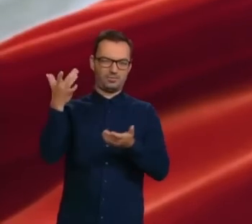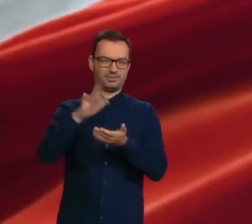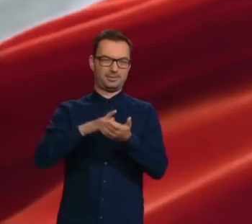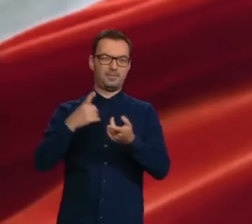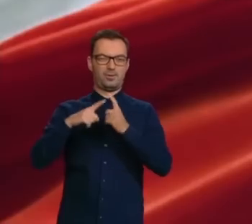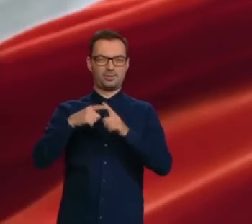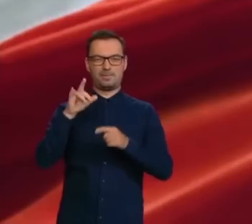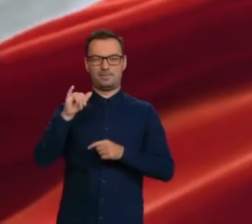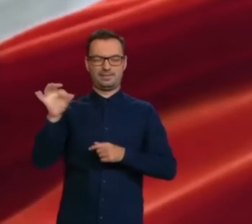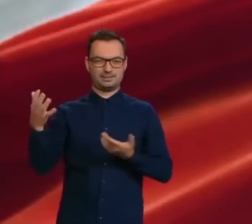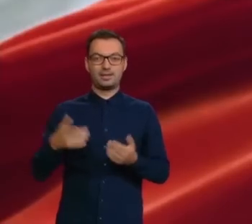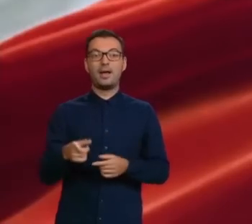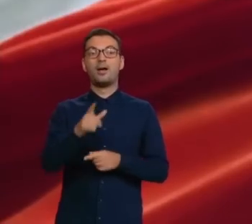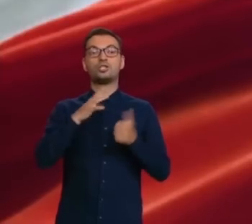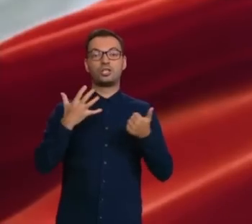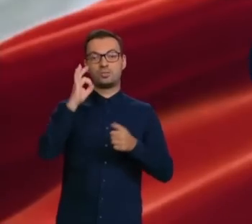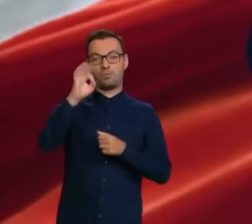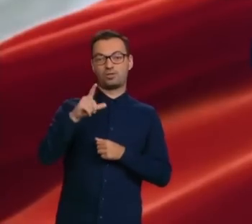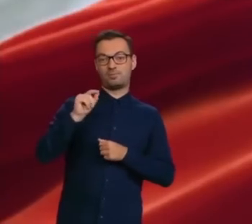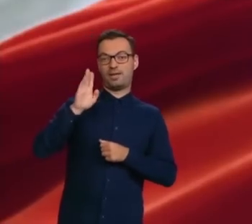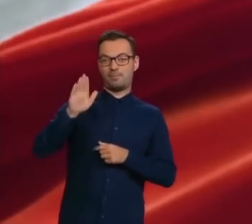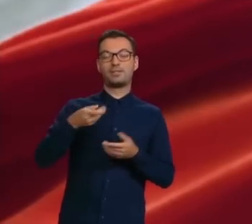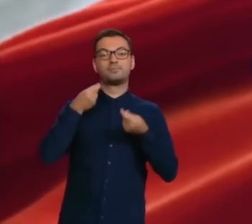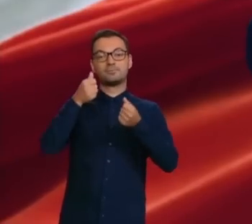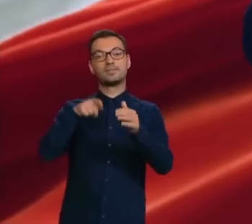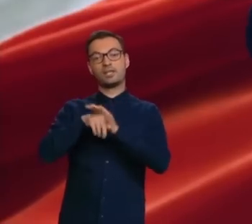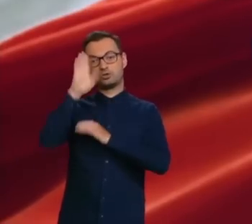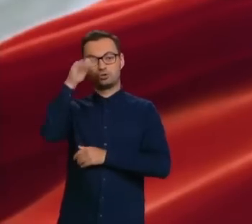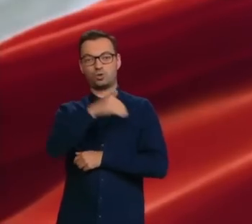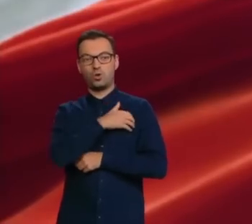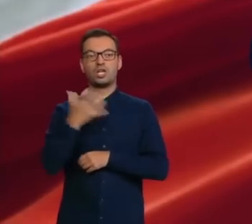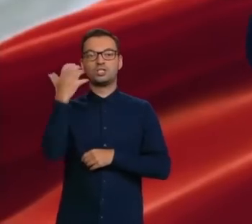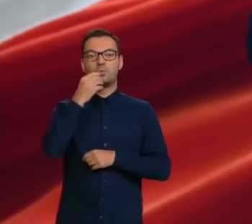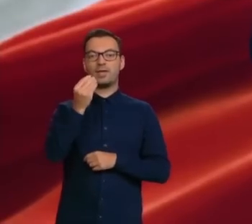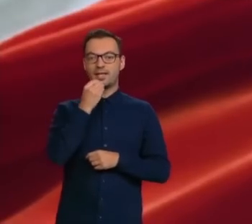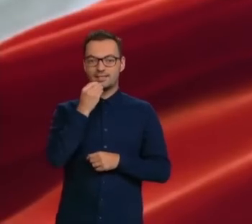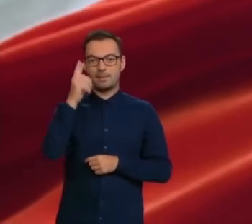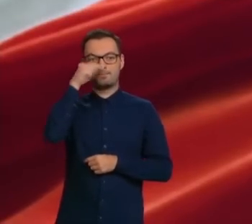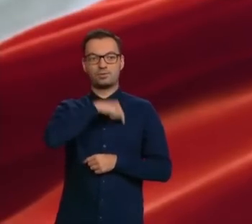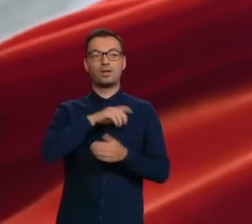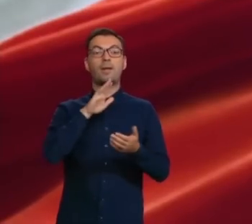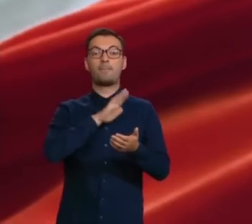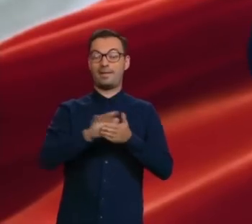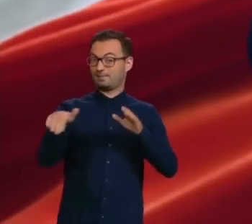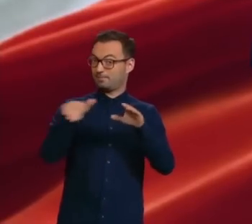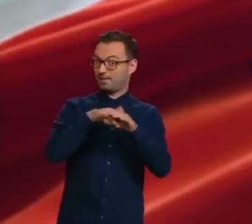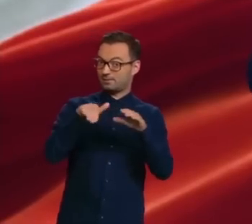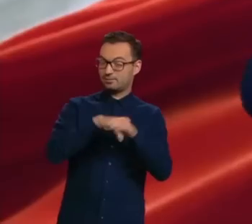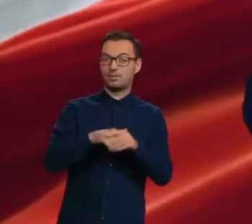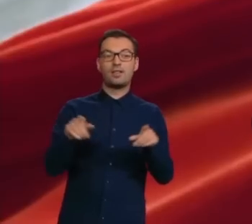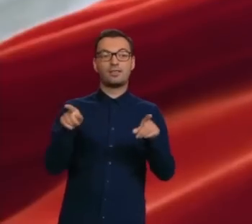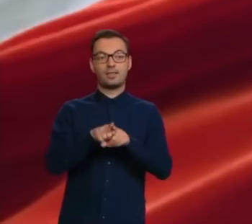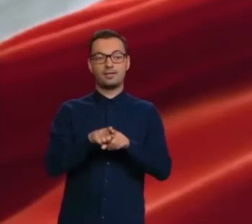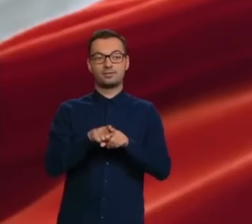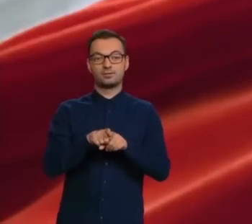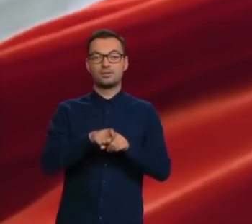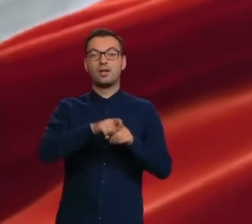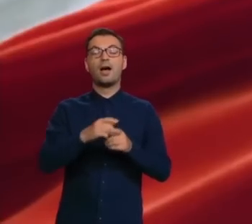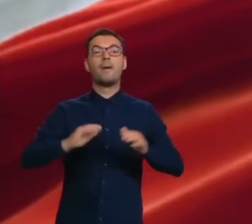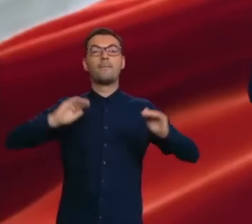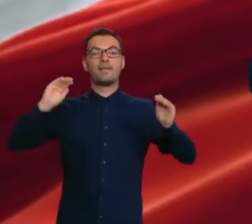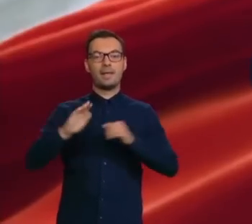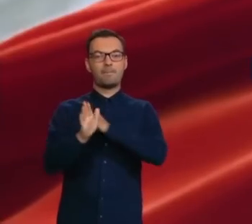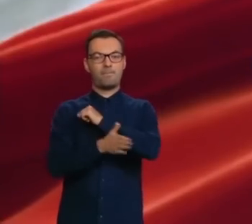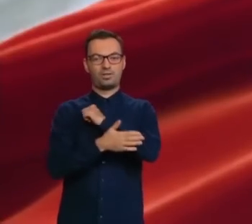zainwestujemy 6% PKB w szkołę z ciepłym posiłkiem, psychologiem, bez prac domowych i z odchudzoną podstawą